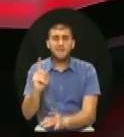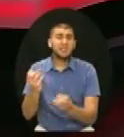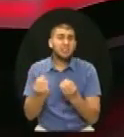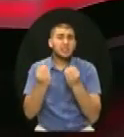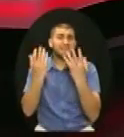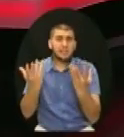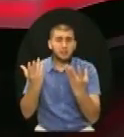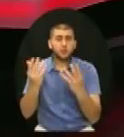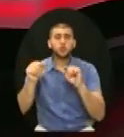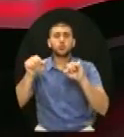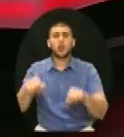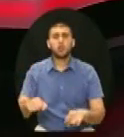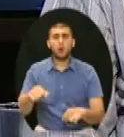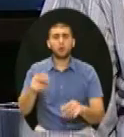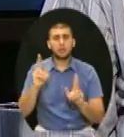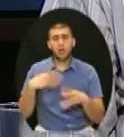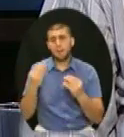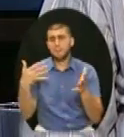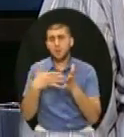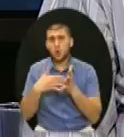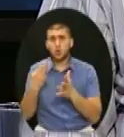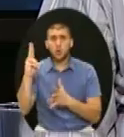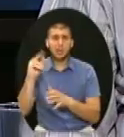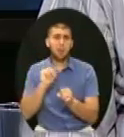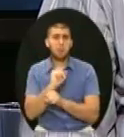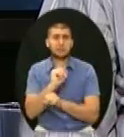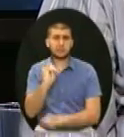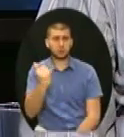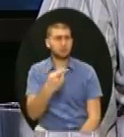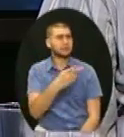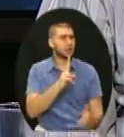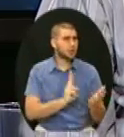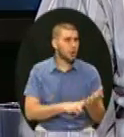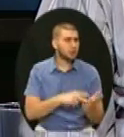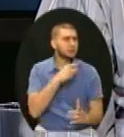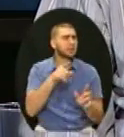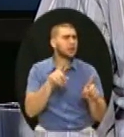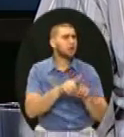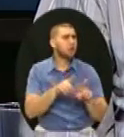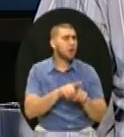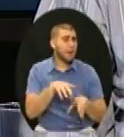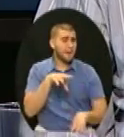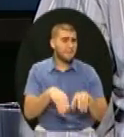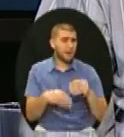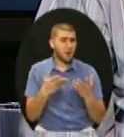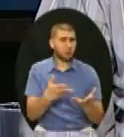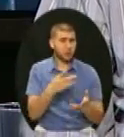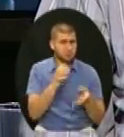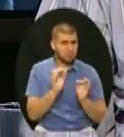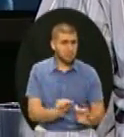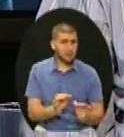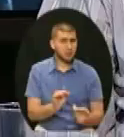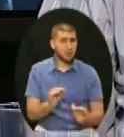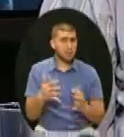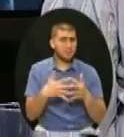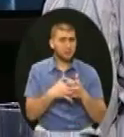טבעי, שלטון נתון לביקורת גדולה יותר מאשר אופוזיציה. זה נכון. זאת אומרת, זה מעין, הבחירות האלה הן באמת, מה שנקרא